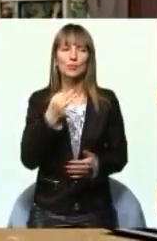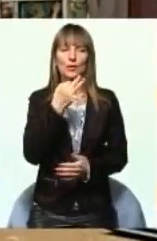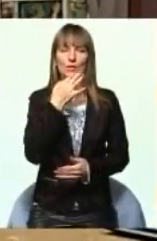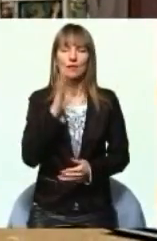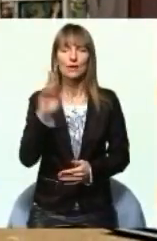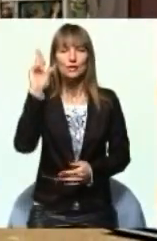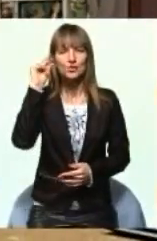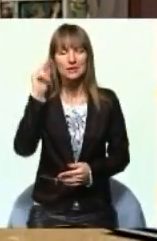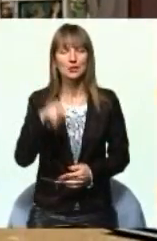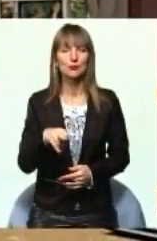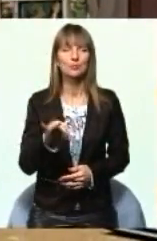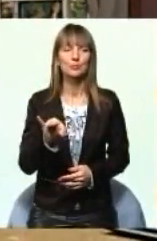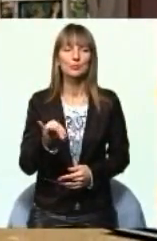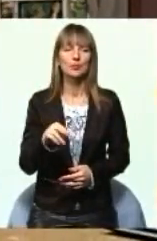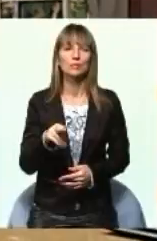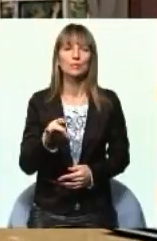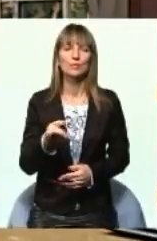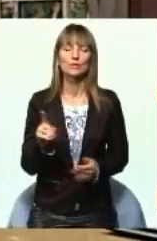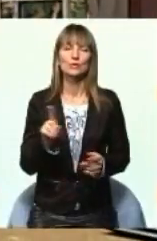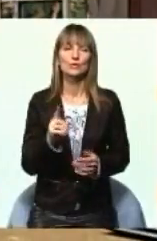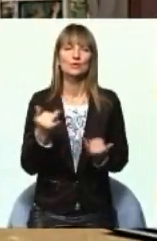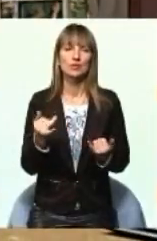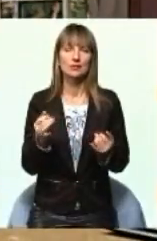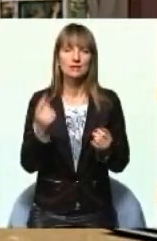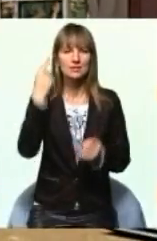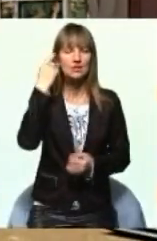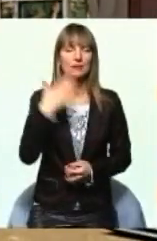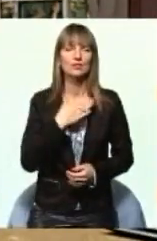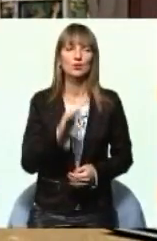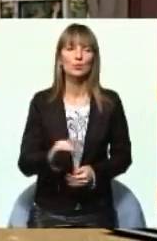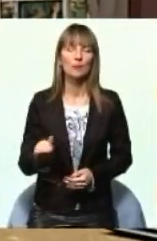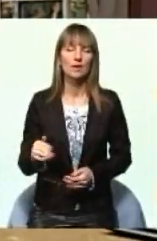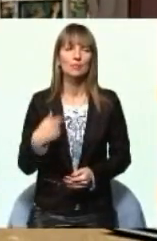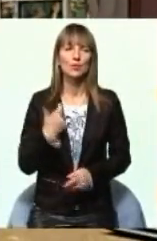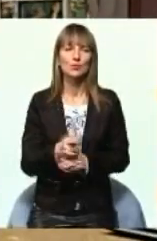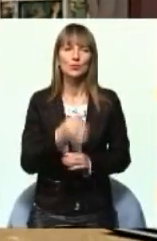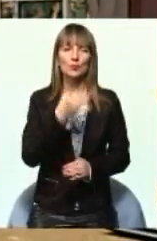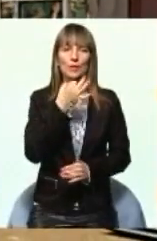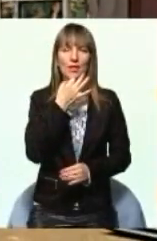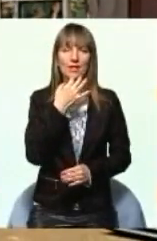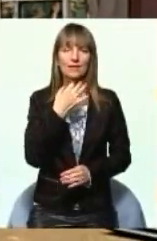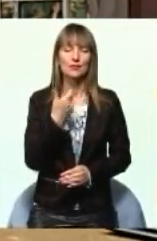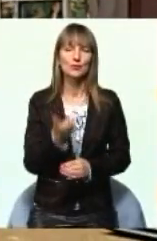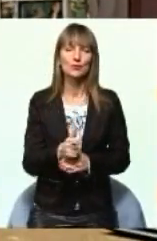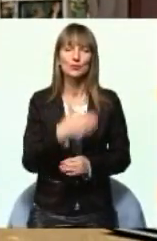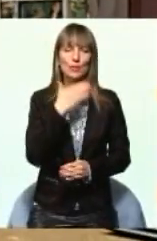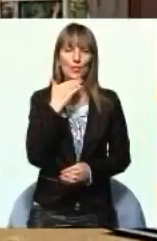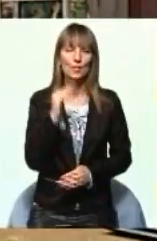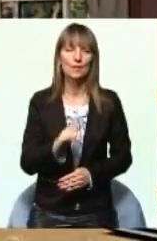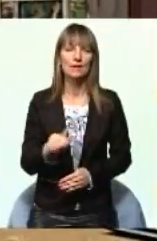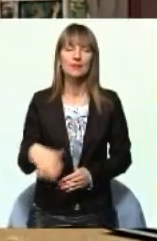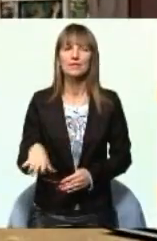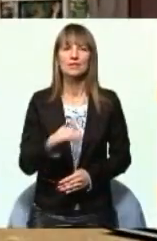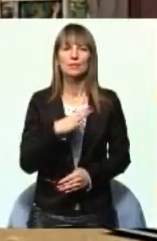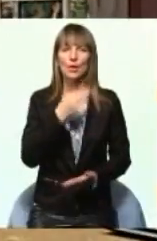сподобалося в числі пі? Як, про що про нього знають наші малята? Мені дуже подобались дуже багато діти. Всі